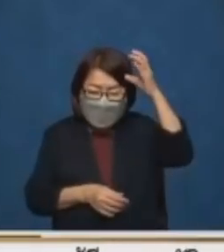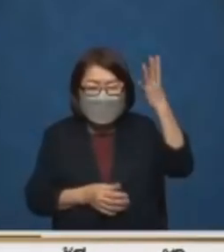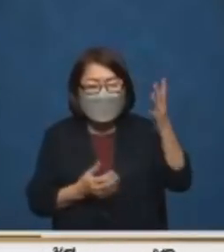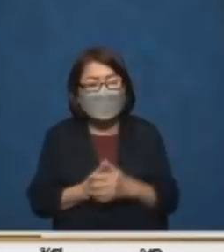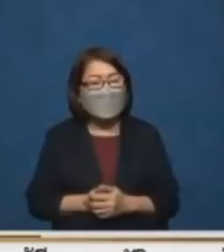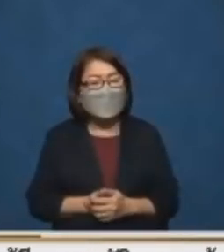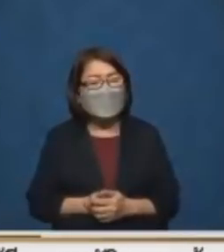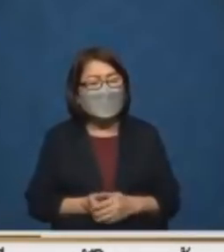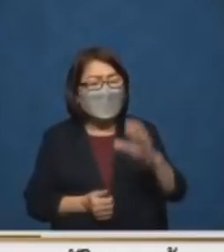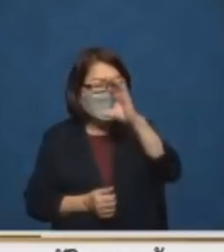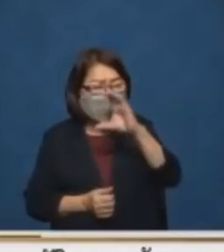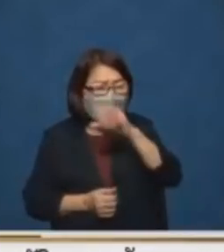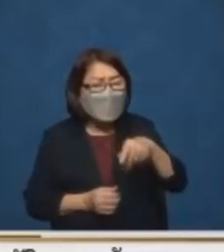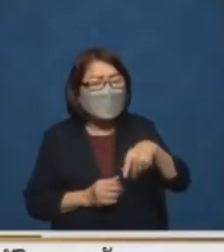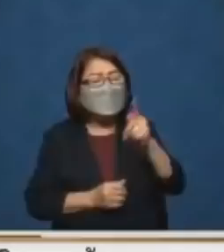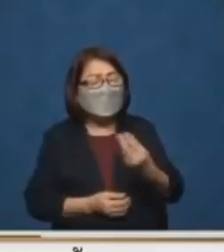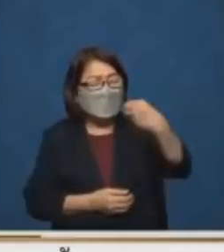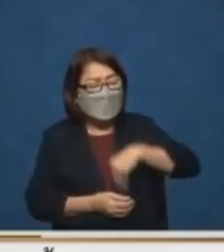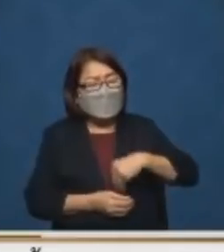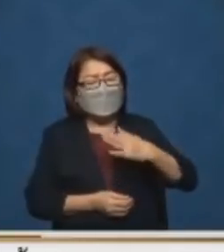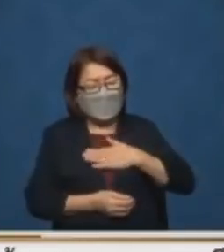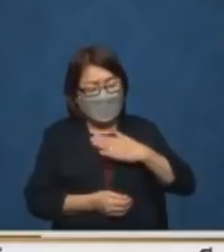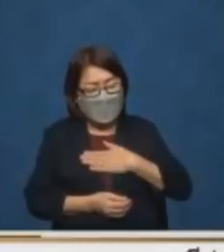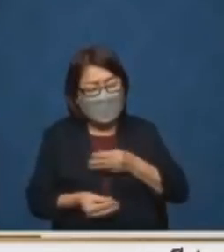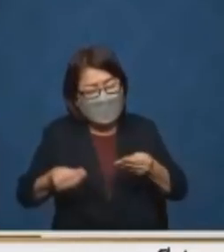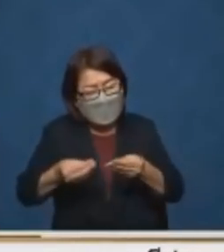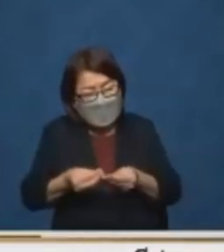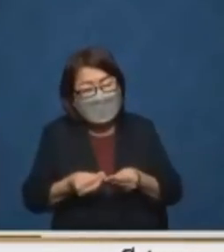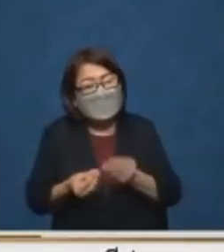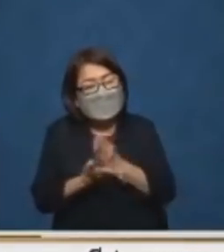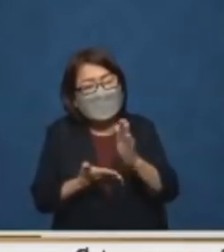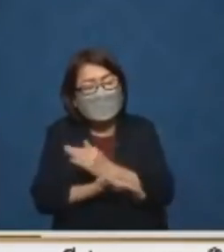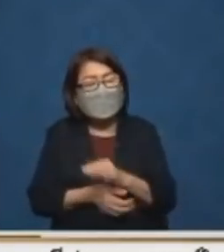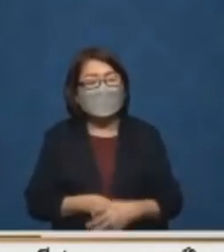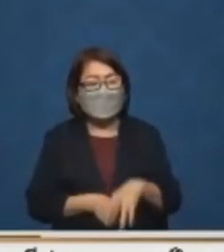ประโยชน์ให้กัตนเองและพวกพร้มีพฤติการ ค้าคามตายครั ธรมทัน